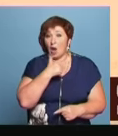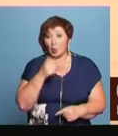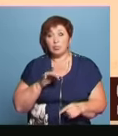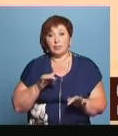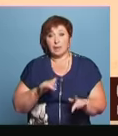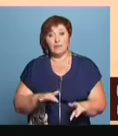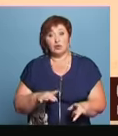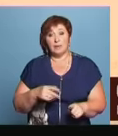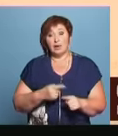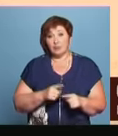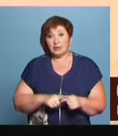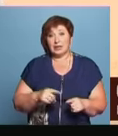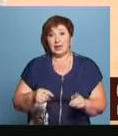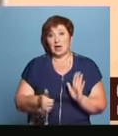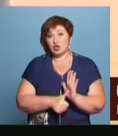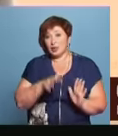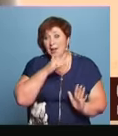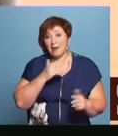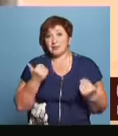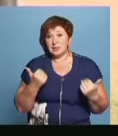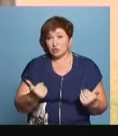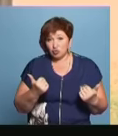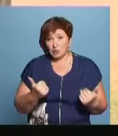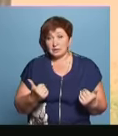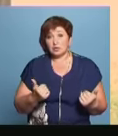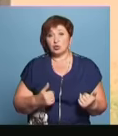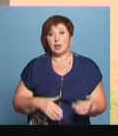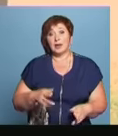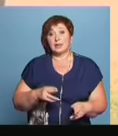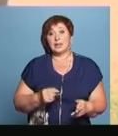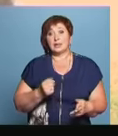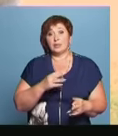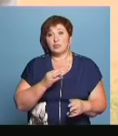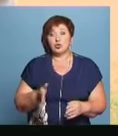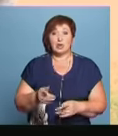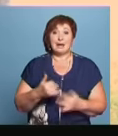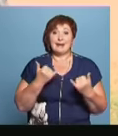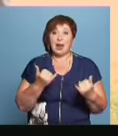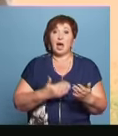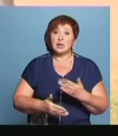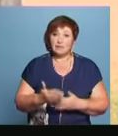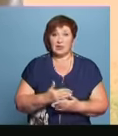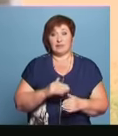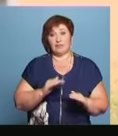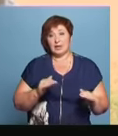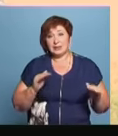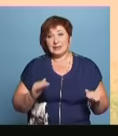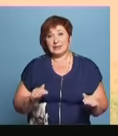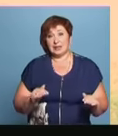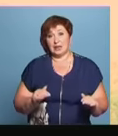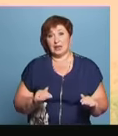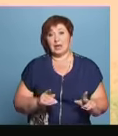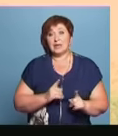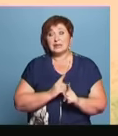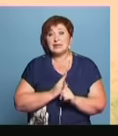ручным управлением на рок-фестивальное шествие. Вот сейчас мы сделаем уже, приучать будем инвалидов, их детей,